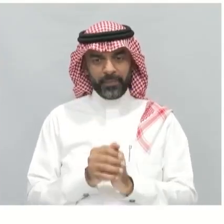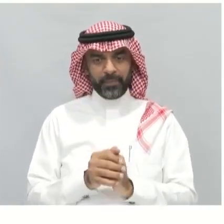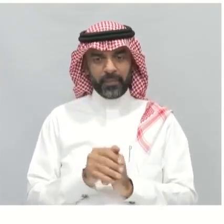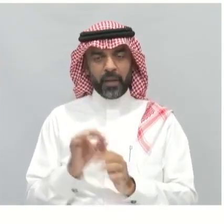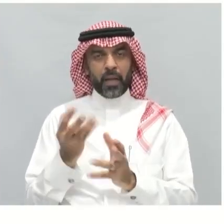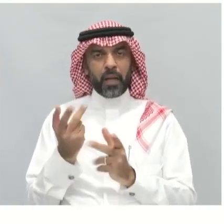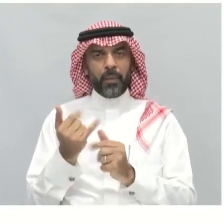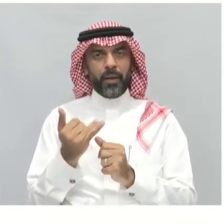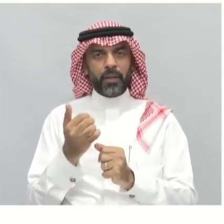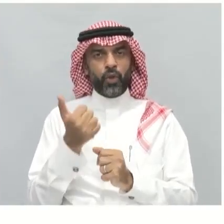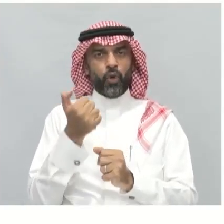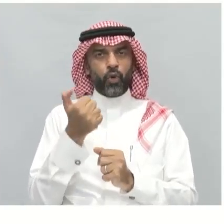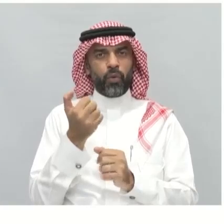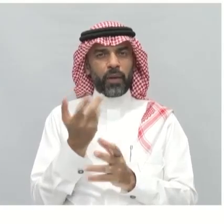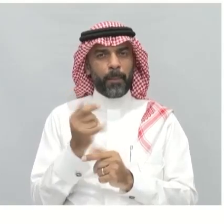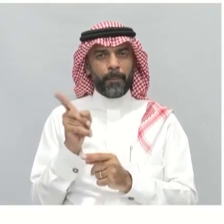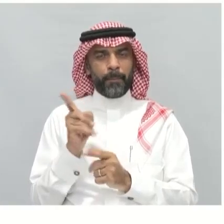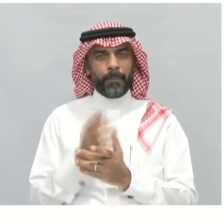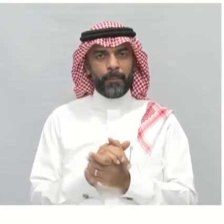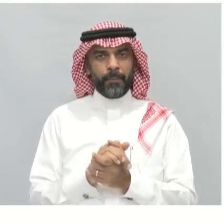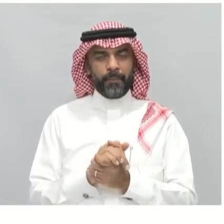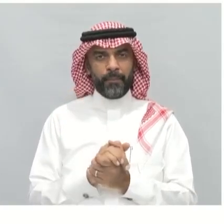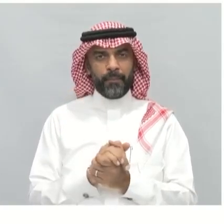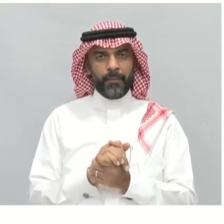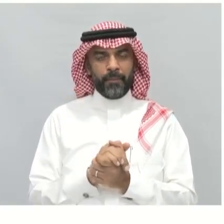احرفه كم عدد احرف هذا